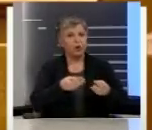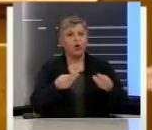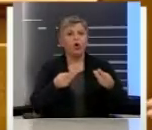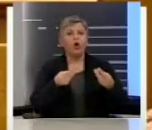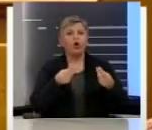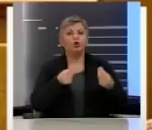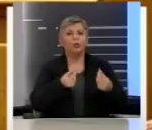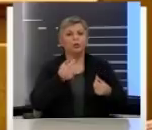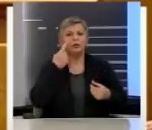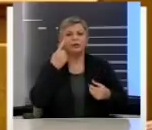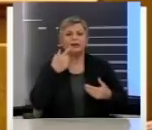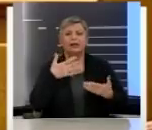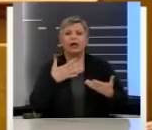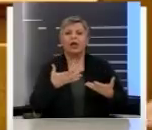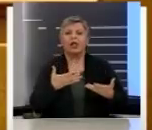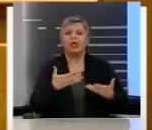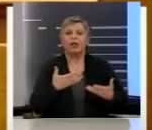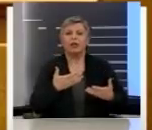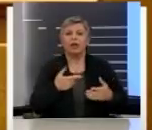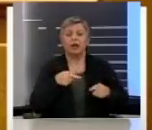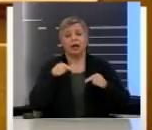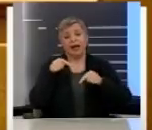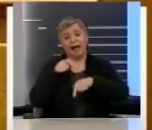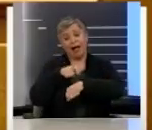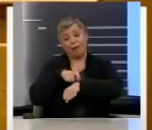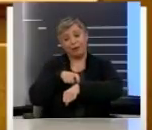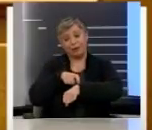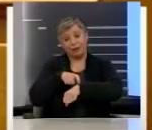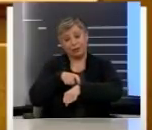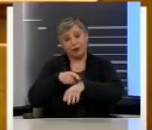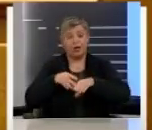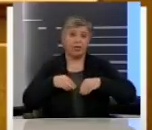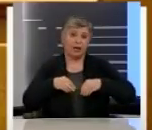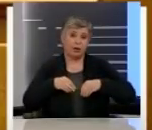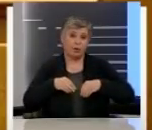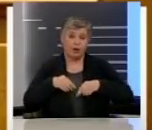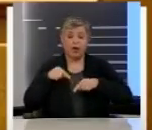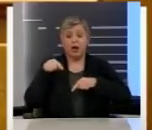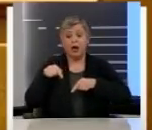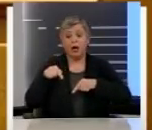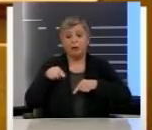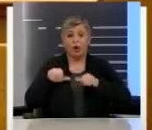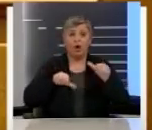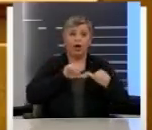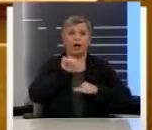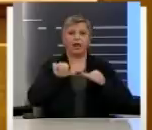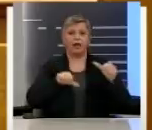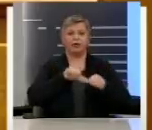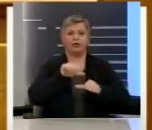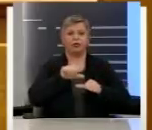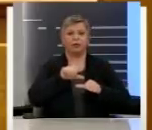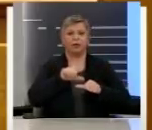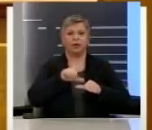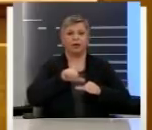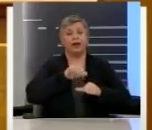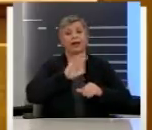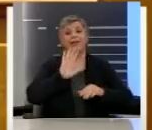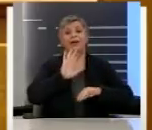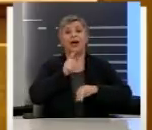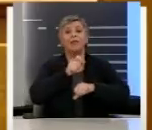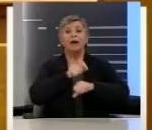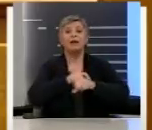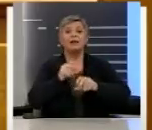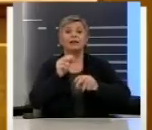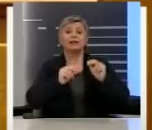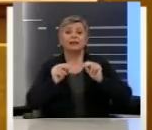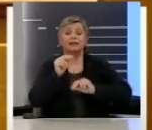να είναι αλακάρτ. Δεν μπορεί να είστε αλακάρτ φιλελεύθεροι. Δεν μπορείτε να είστε φιλελεύθεροι όταν έρχεται η συζήτηση στα θέματα της